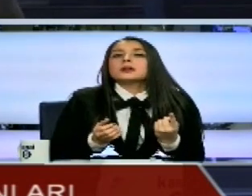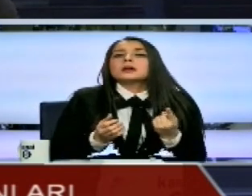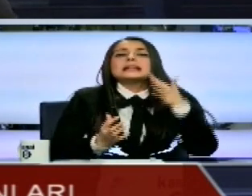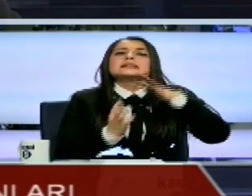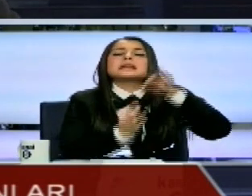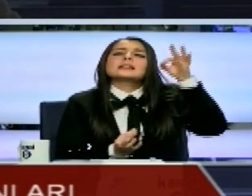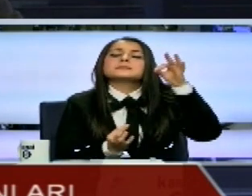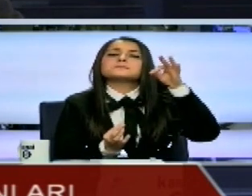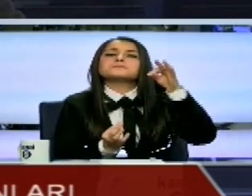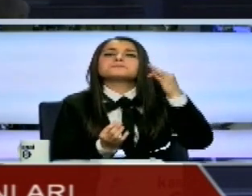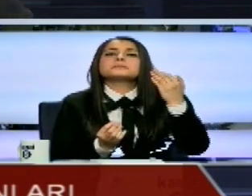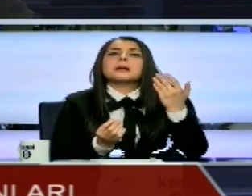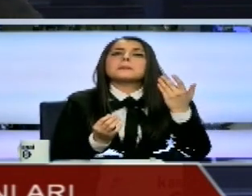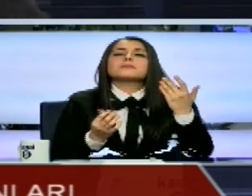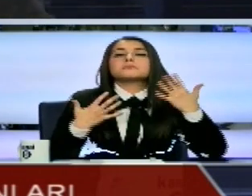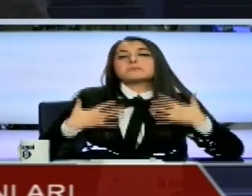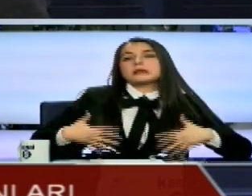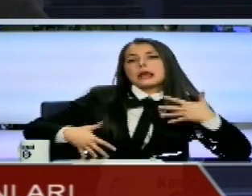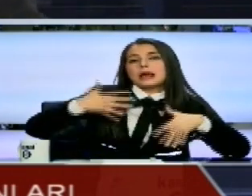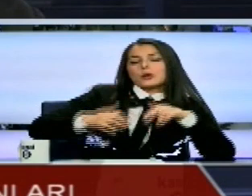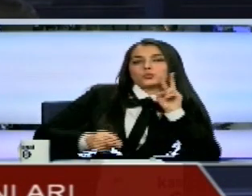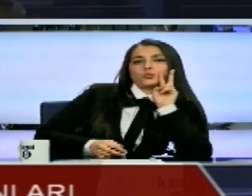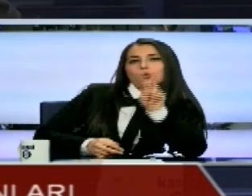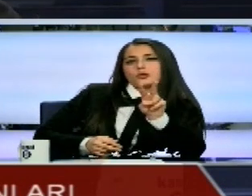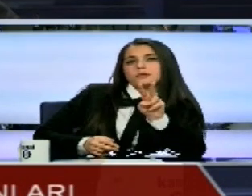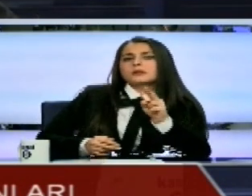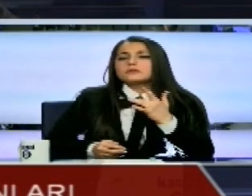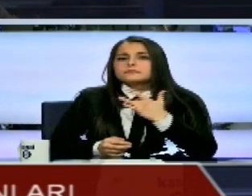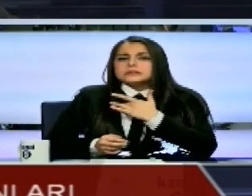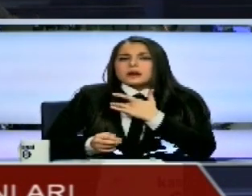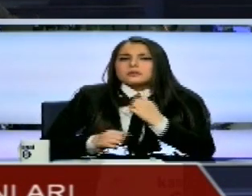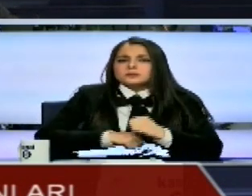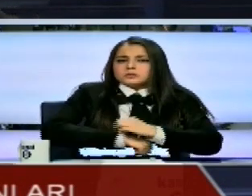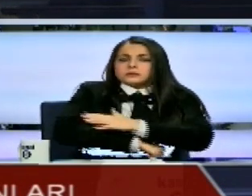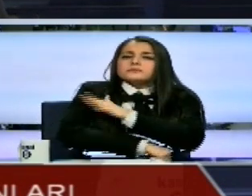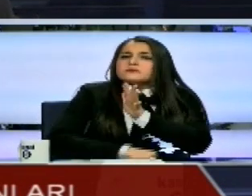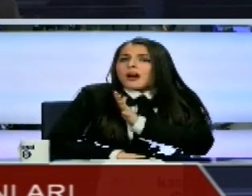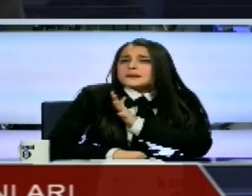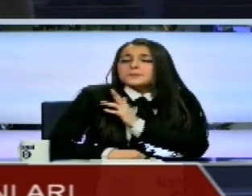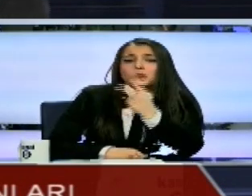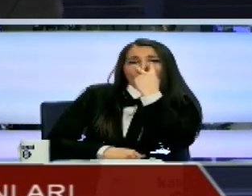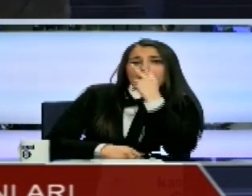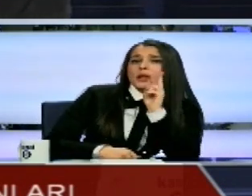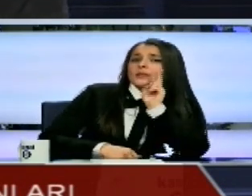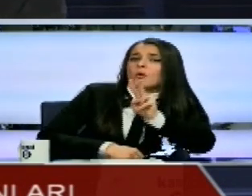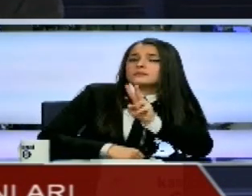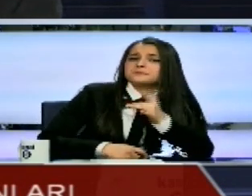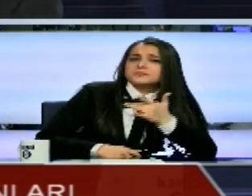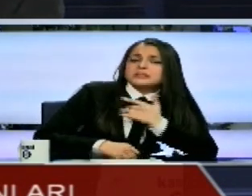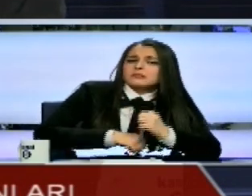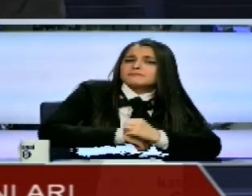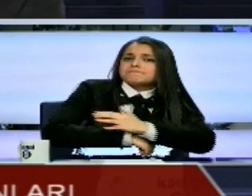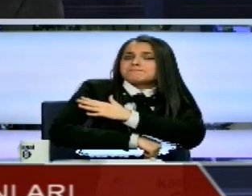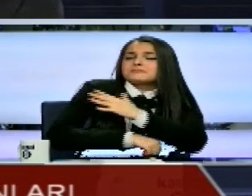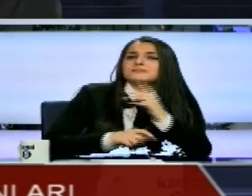hani bedensel engelleri gördüğümüz zaman vicdanımız kabarıyor. İşte ne bileyim görme engelli gördüğümüz zaman vicdanımız